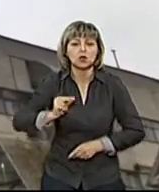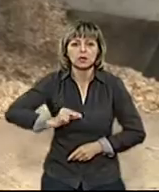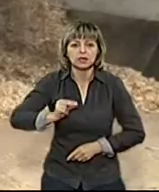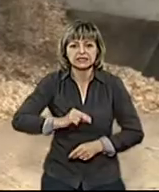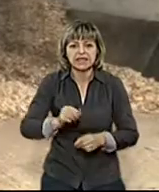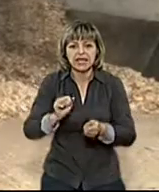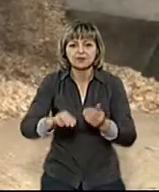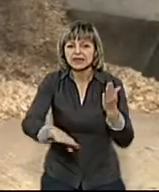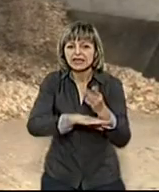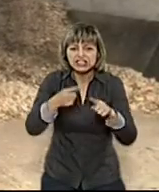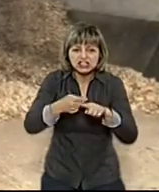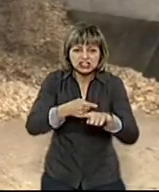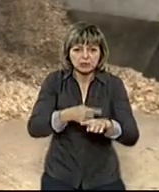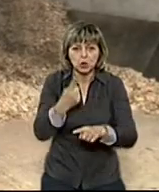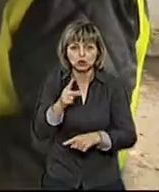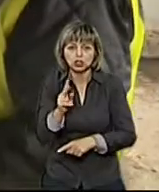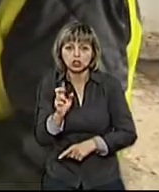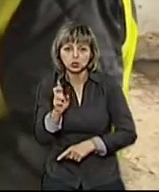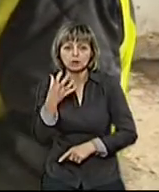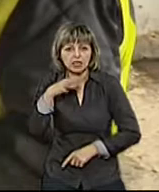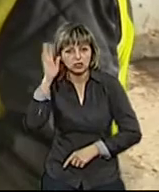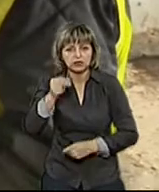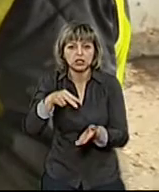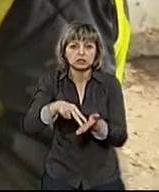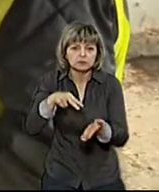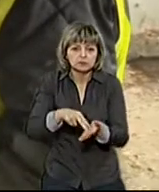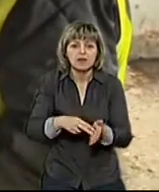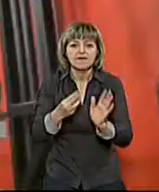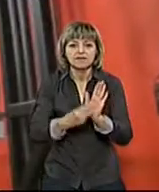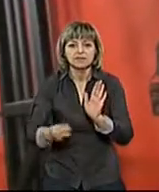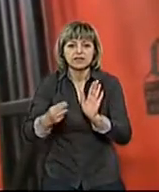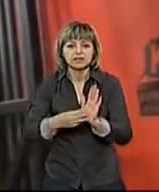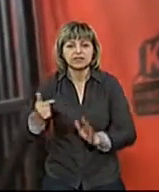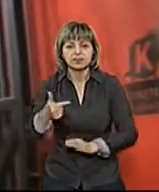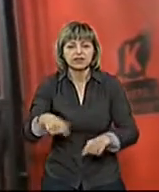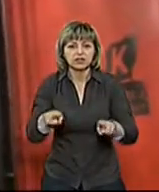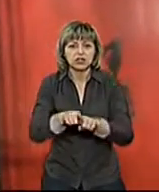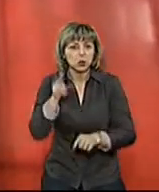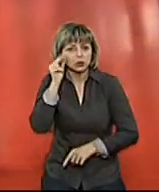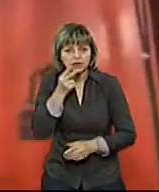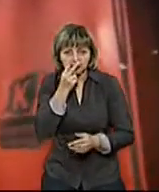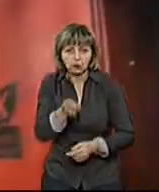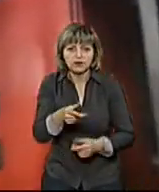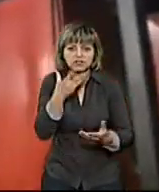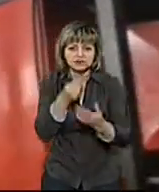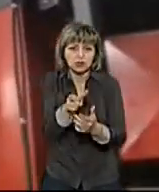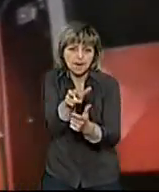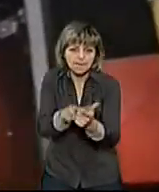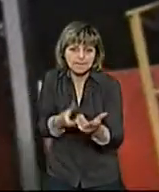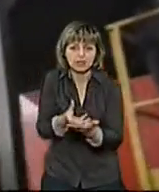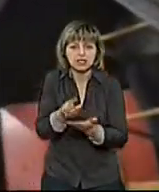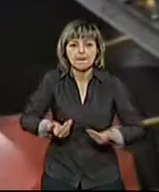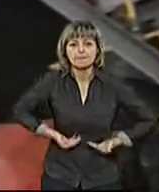на щепі. Кубометр гарячої води, яку вона нагріє, коштує 88 гривень. Таку цифру побачать у платіжках